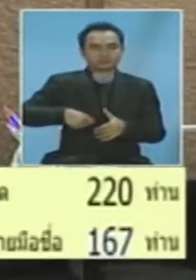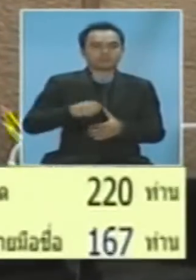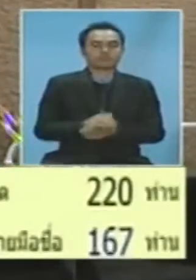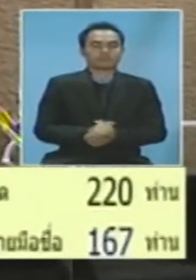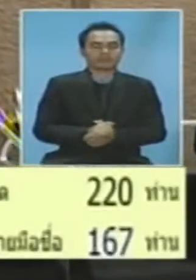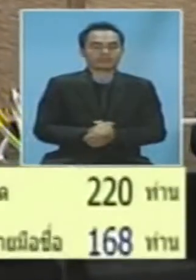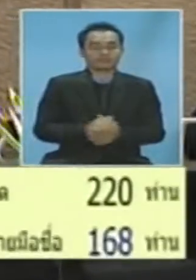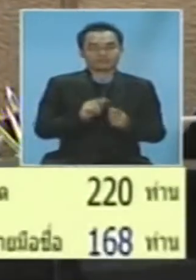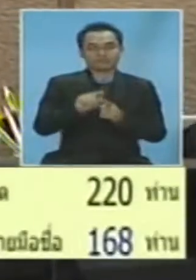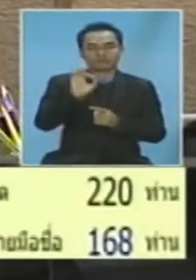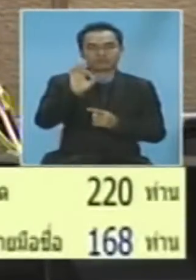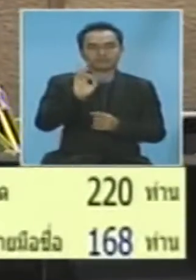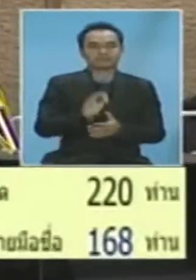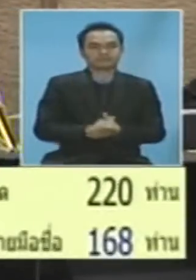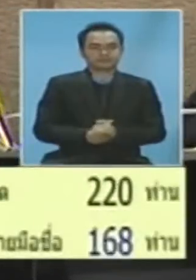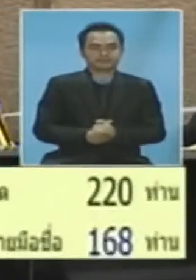9.